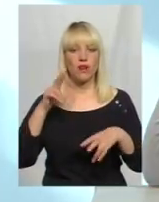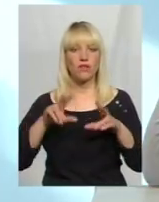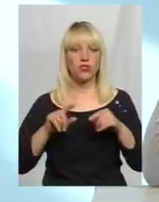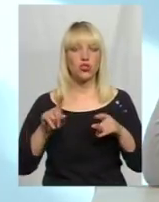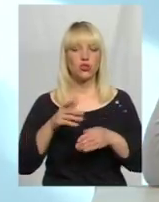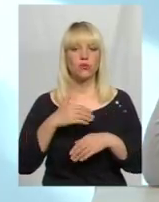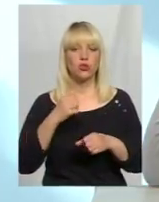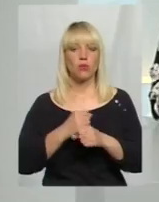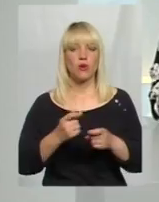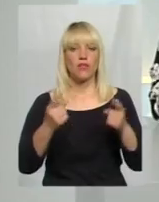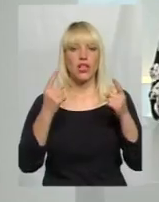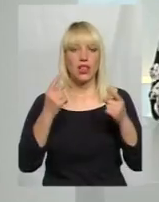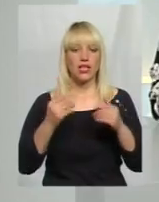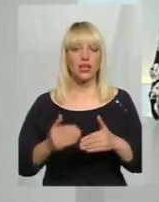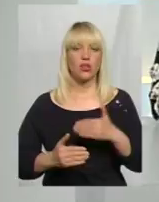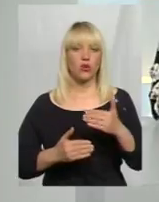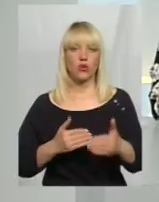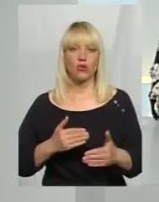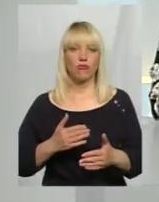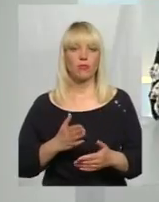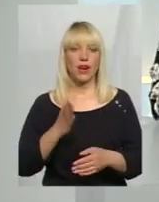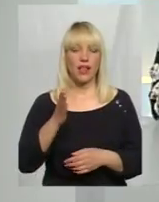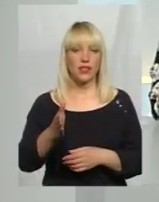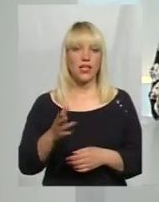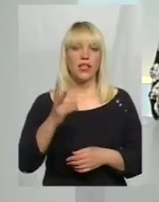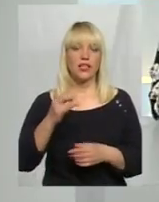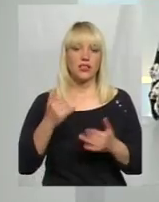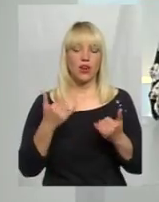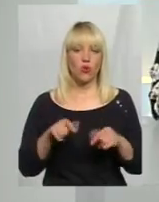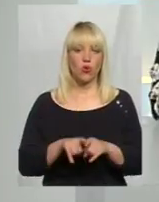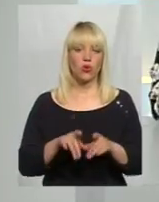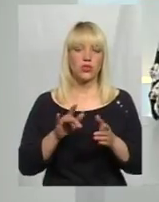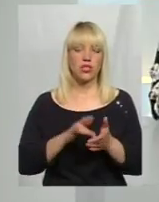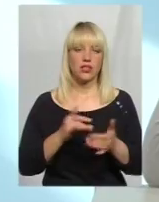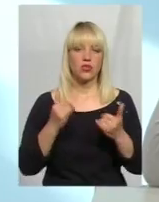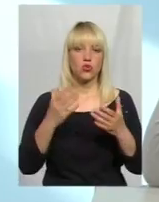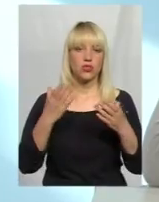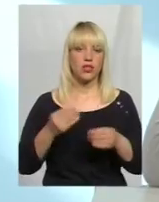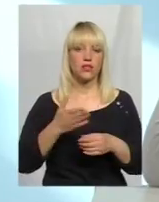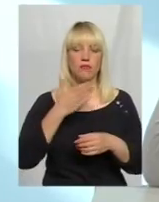великий крок вперед, тому що такого центру на сьогоднішній день немає в жодному місті